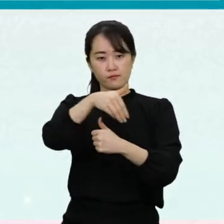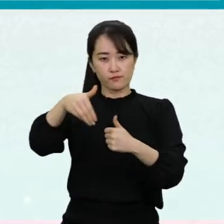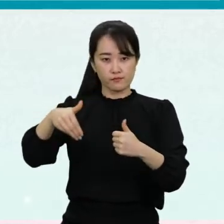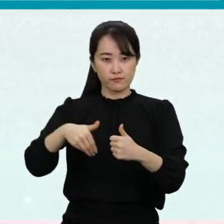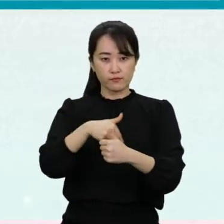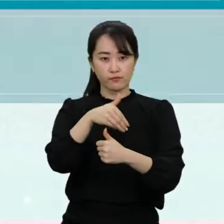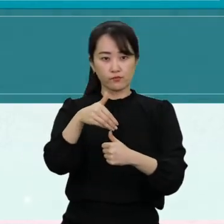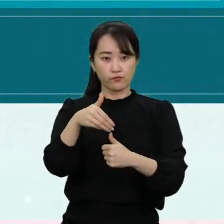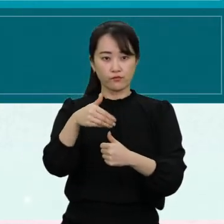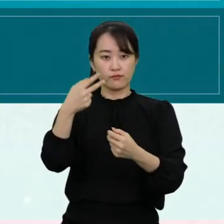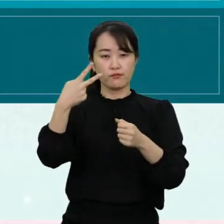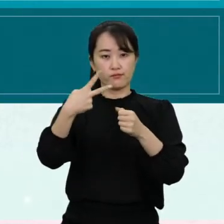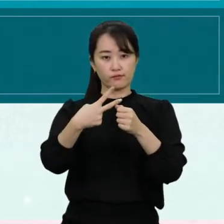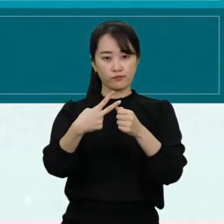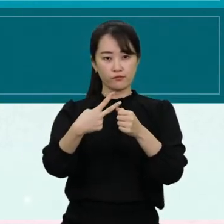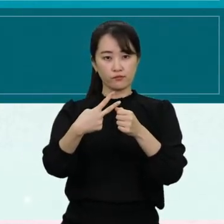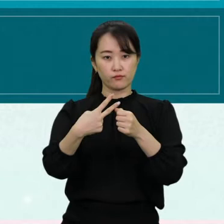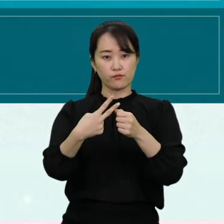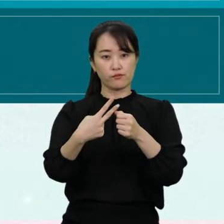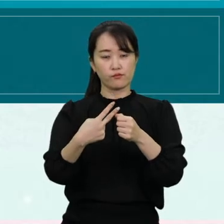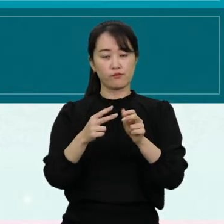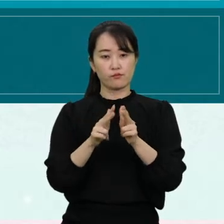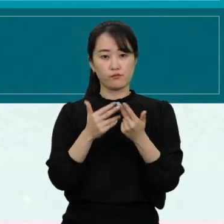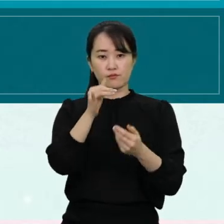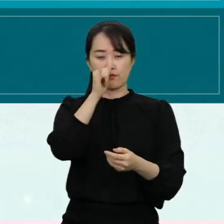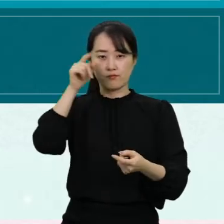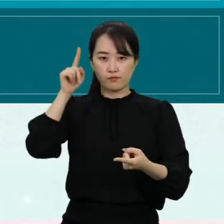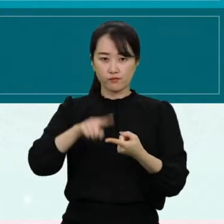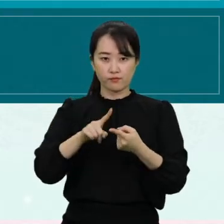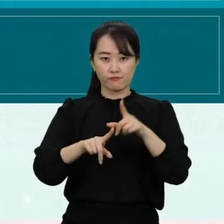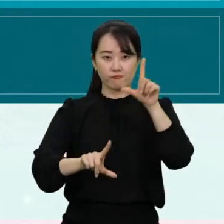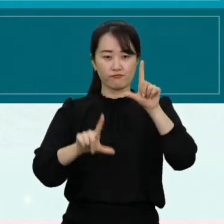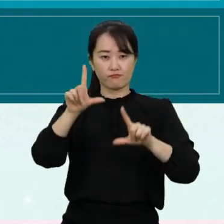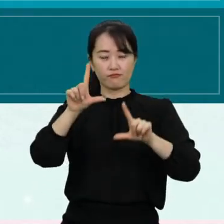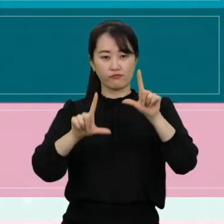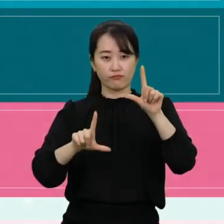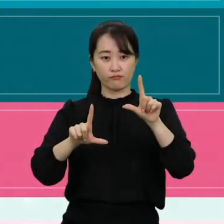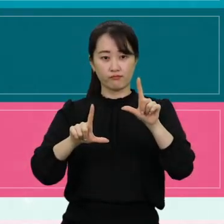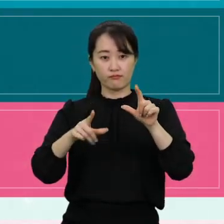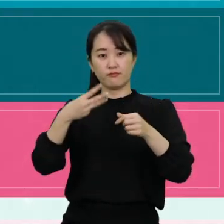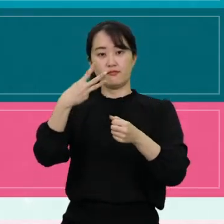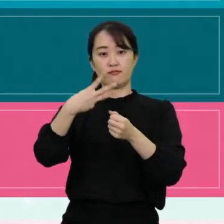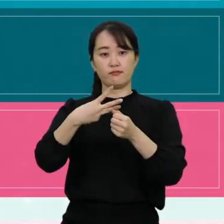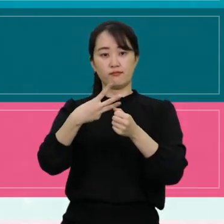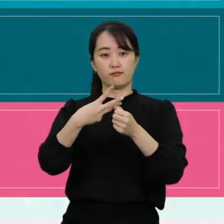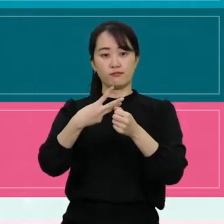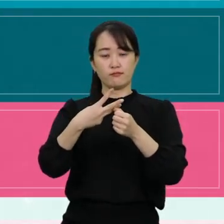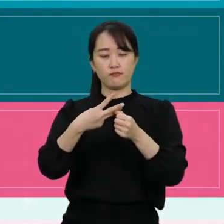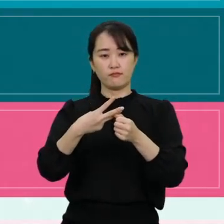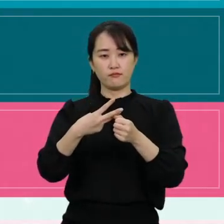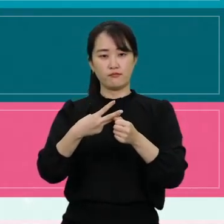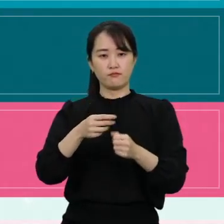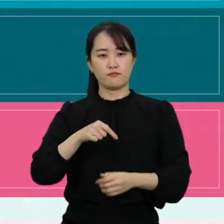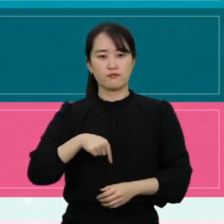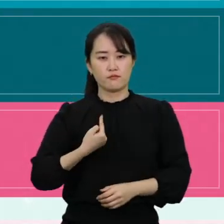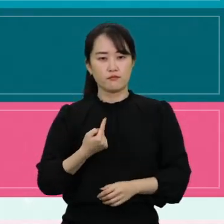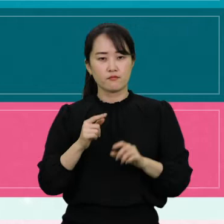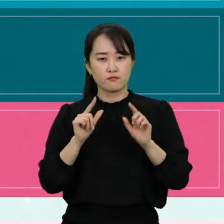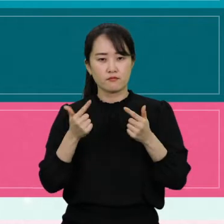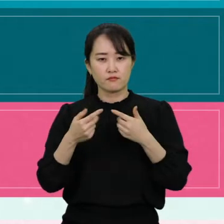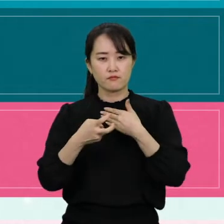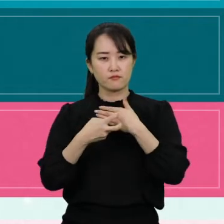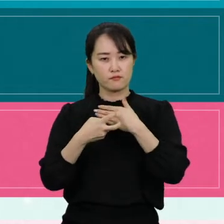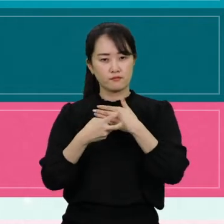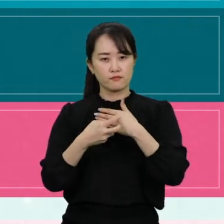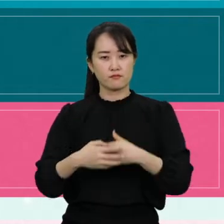상태. 2번. 자신의 있는 그대로의 모습. 3번. 비자발적인 의료